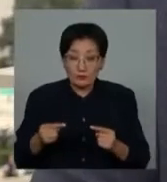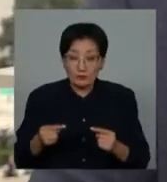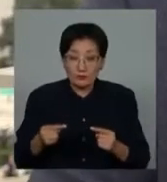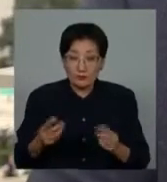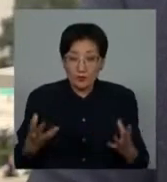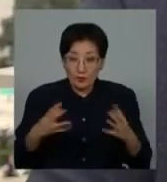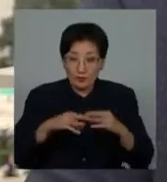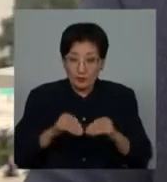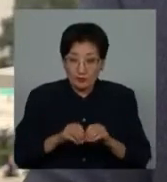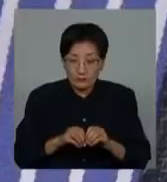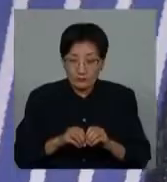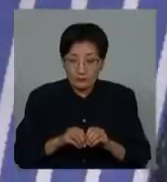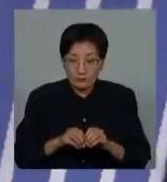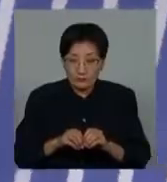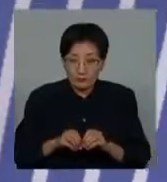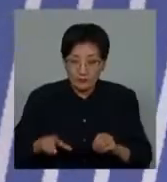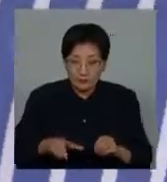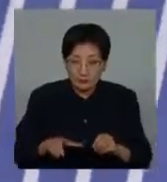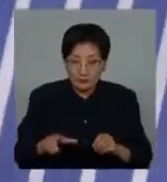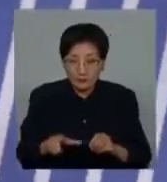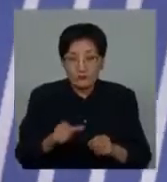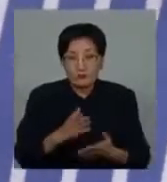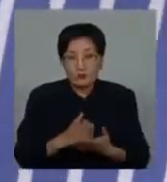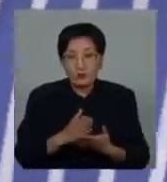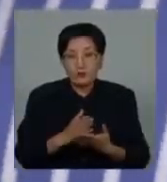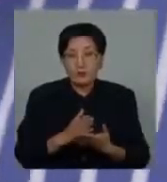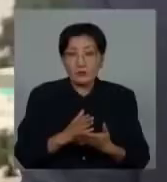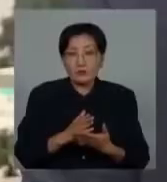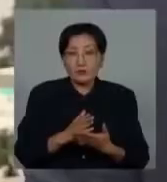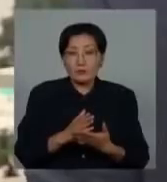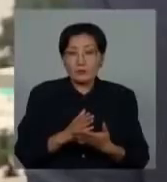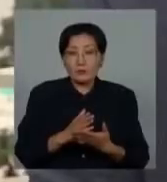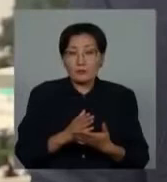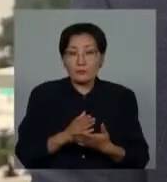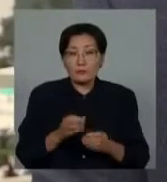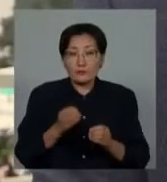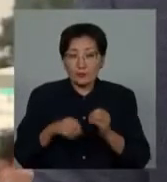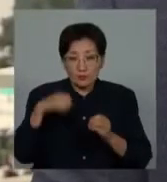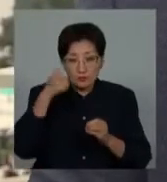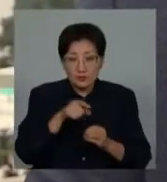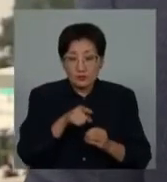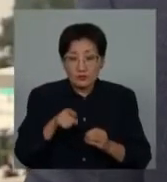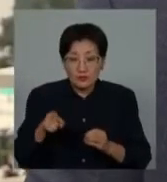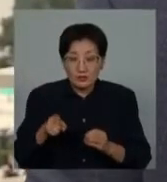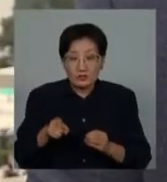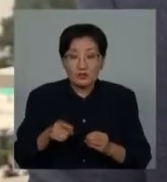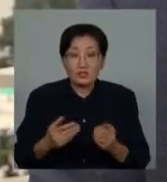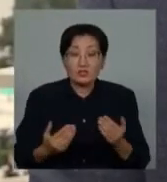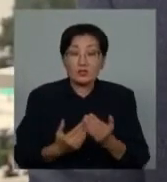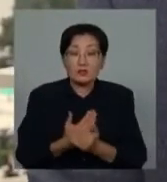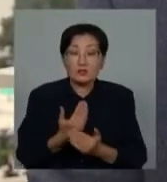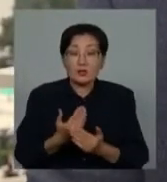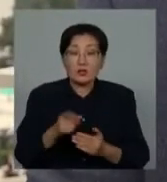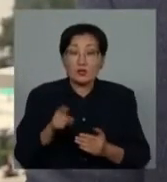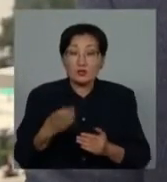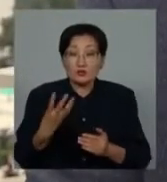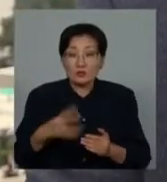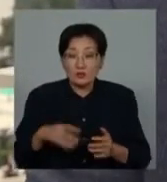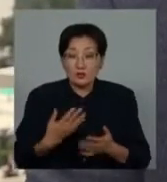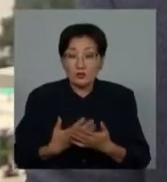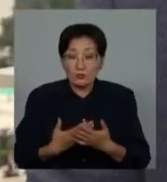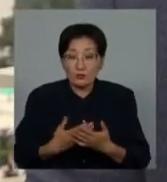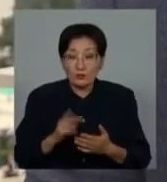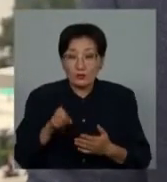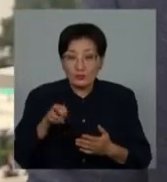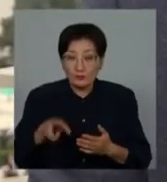инфрақұрылымды жолдар қарастырылған. Яғни 10 жыл шамасында біз жаңадан 140-қа жуық